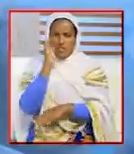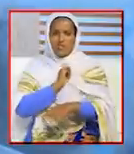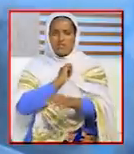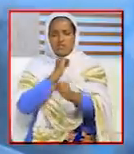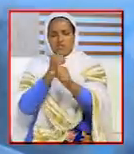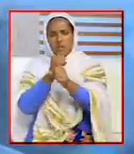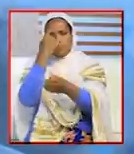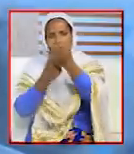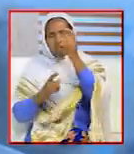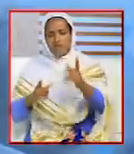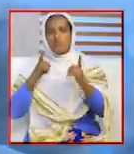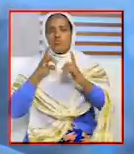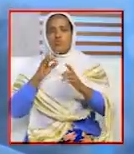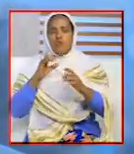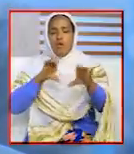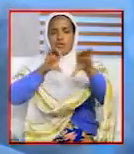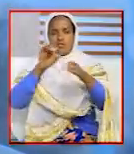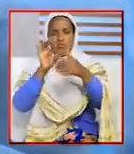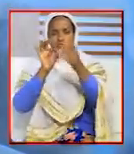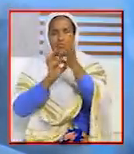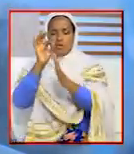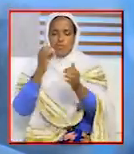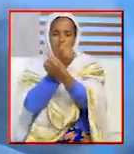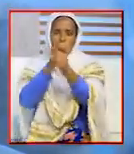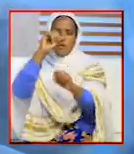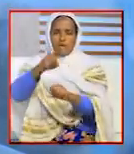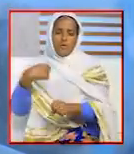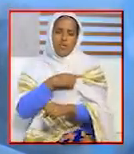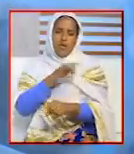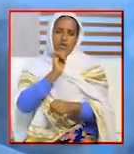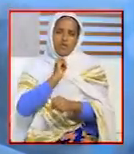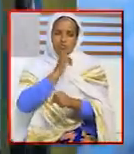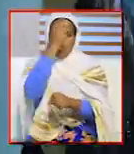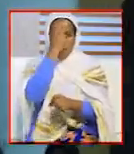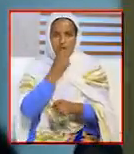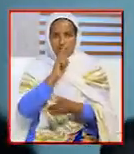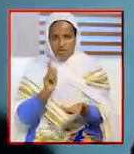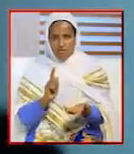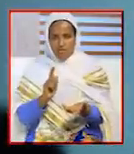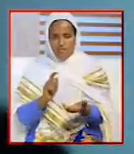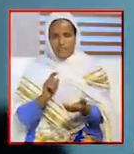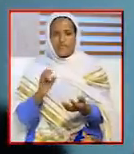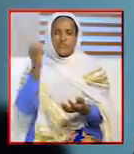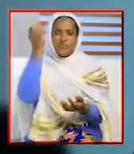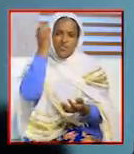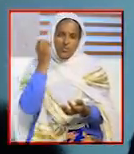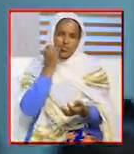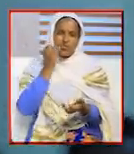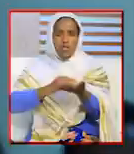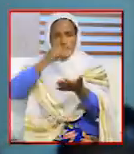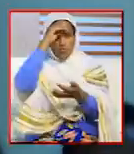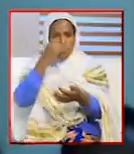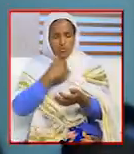ሥራ እንደምንኖር አድርገን ስለምንቆጥር በመጀመሪያ መዳን የሚገባን እኛ ራሳችን ወላጆች ነን። የጾታ ትምህርቶች አሉ